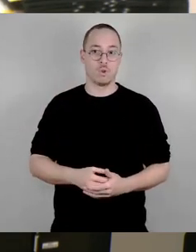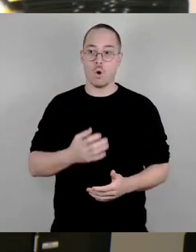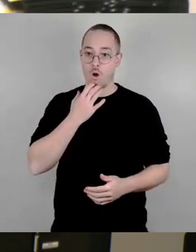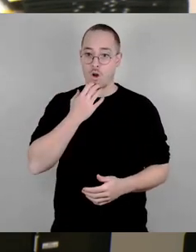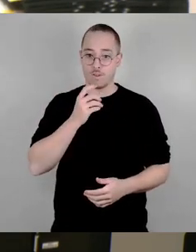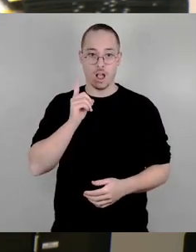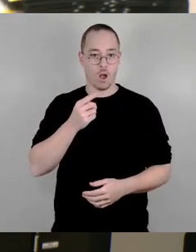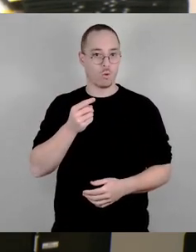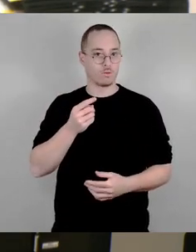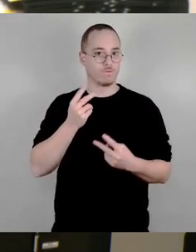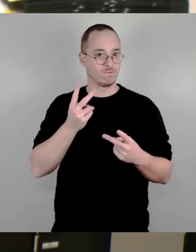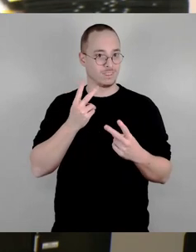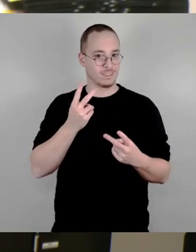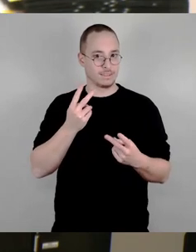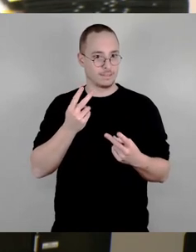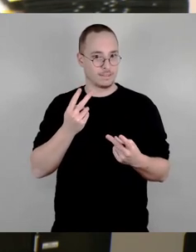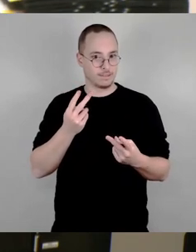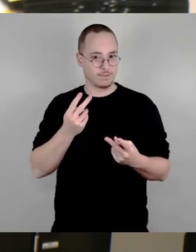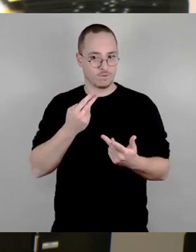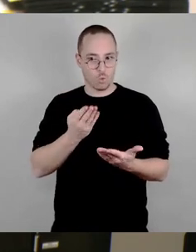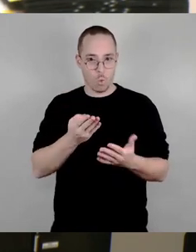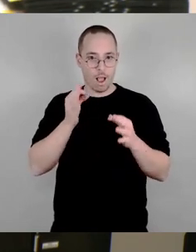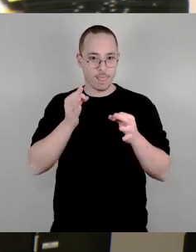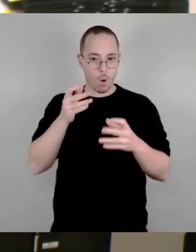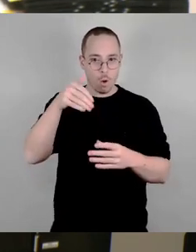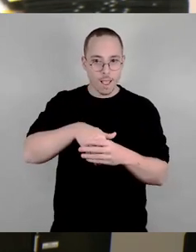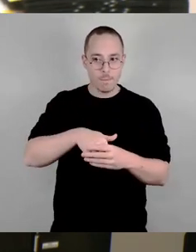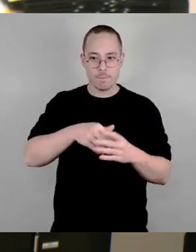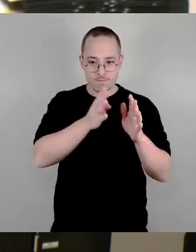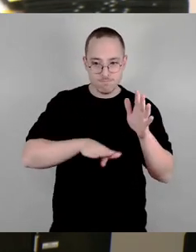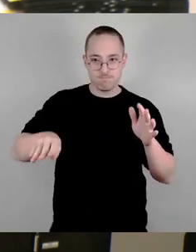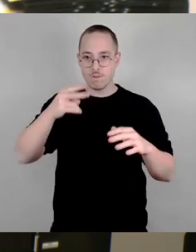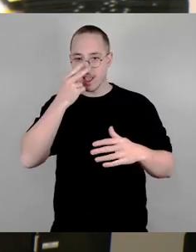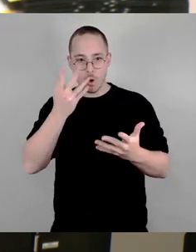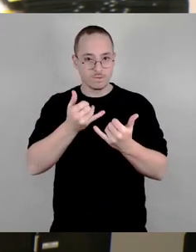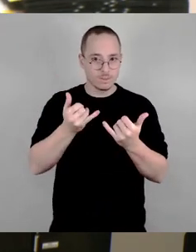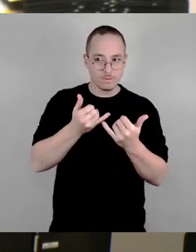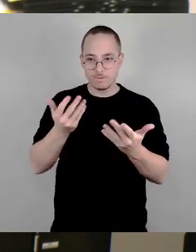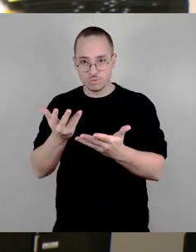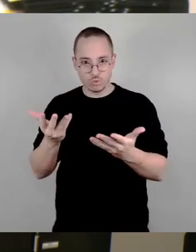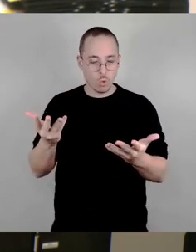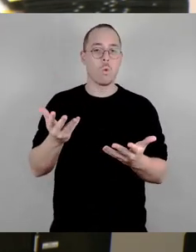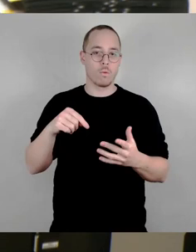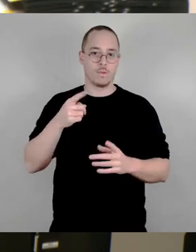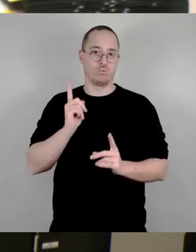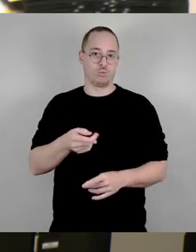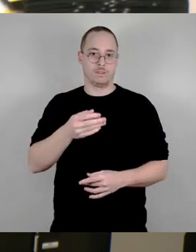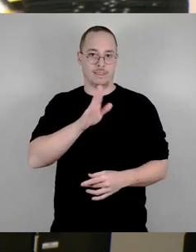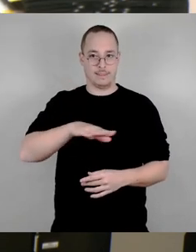zuzugehen, um zu erfahren, was Kinder und Jugendliche wünschen und wie die Ausführung dann konkret aussehen